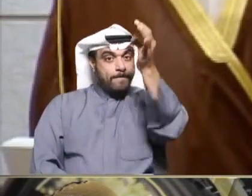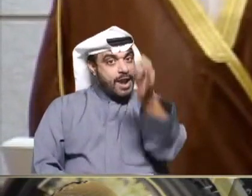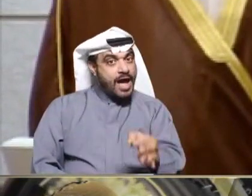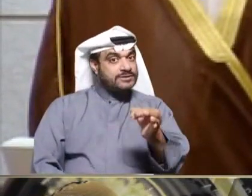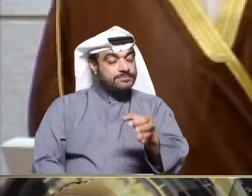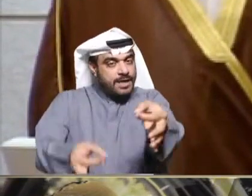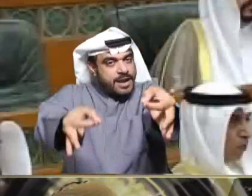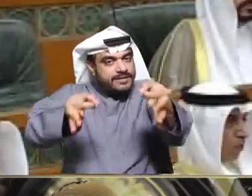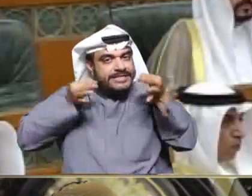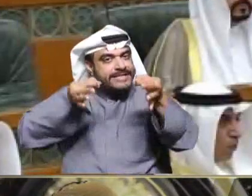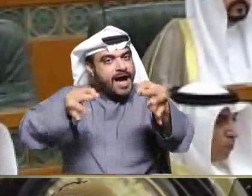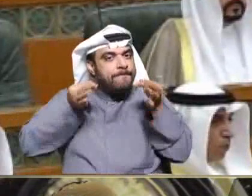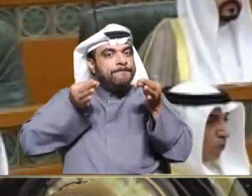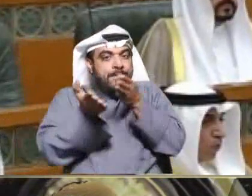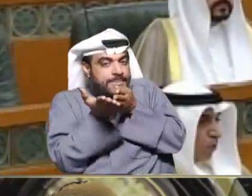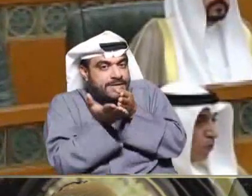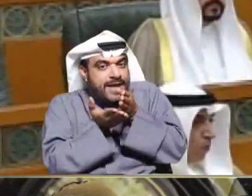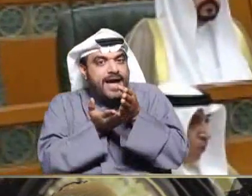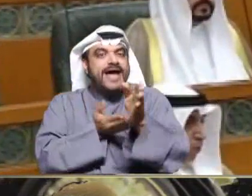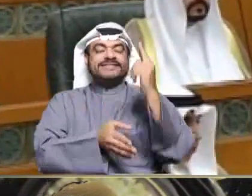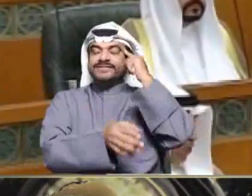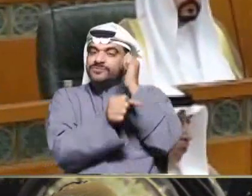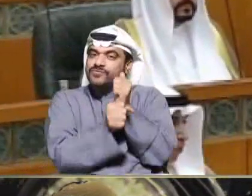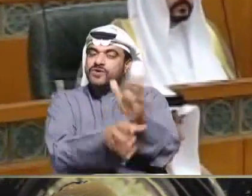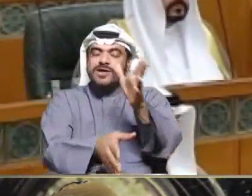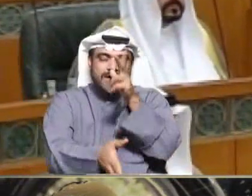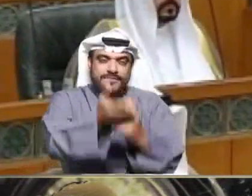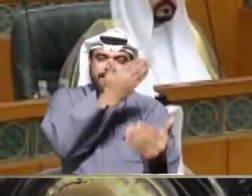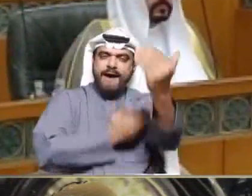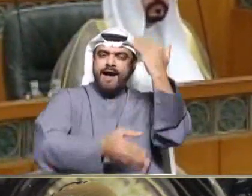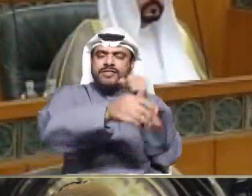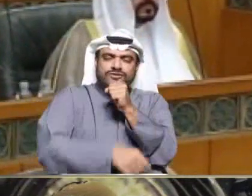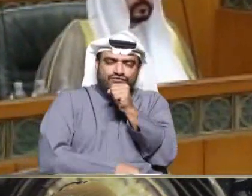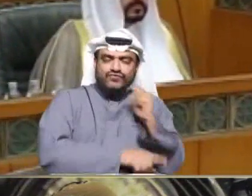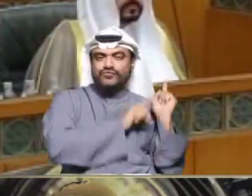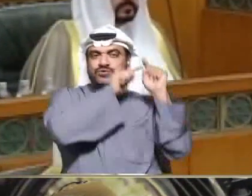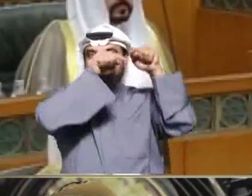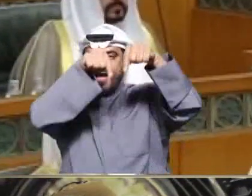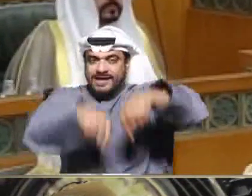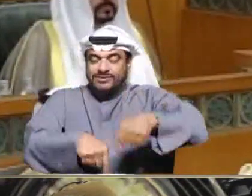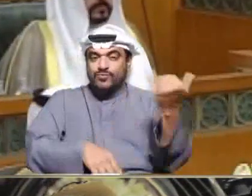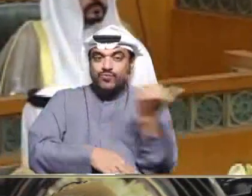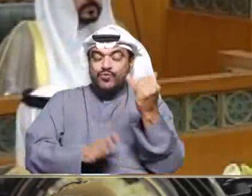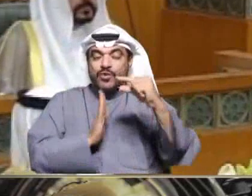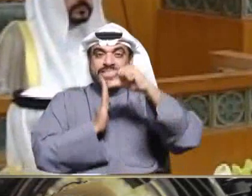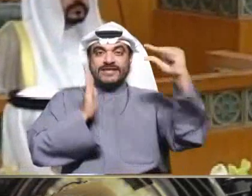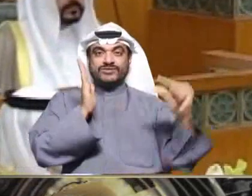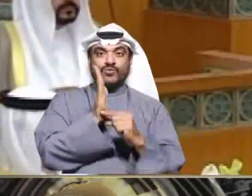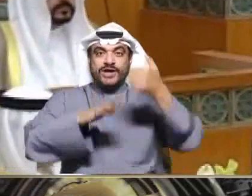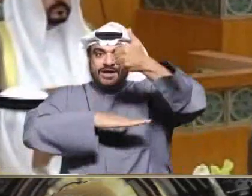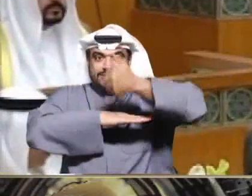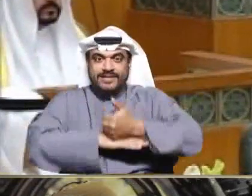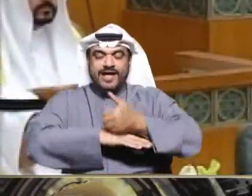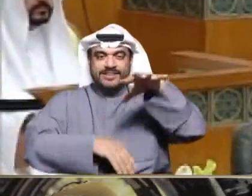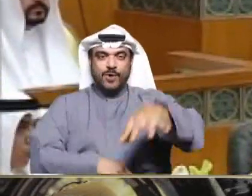الديمقراطي الذي سارت عليه الدولة منذ عهد الآباء والأجداد في إطار الثوابت الدستورية للدولة،